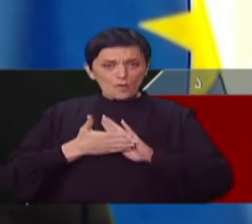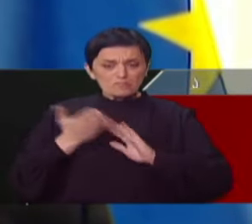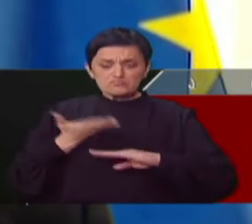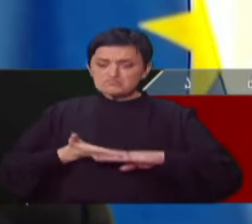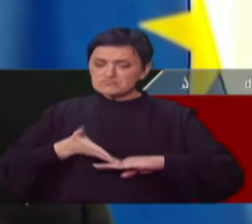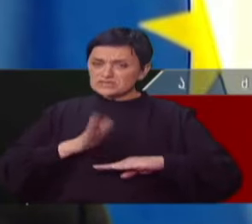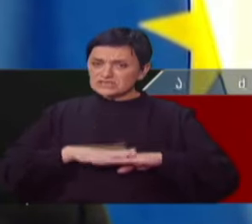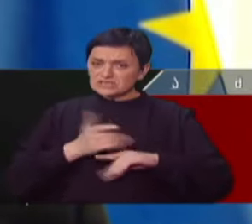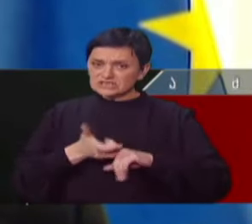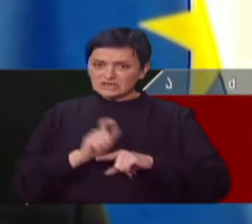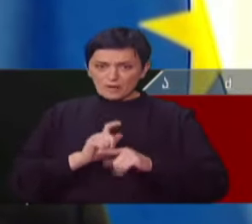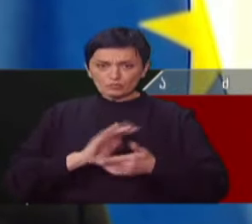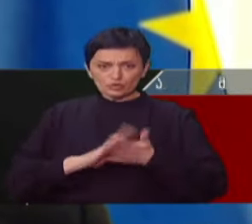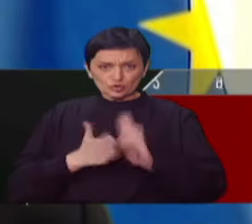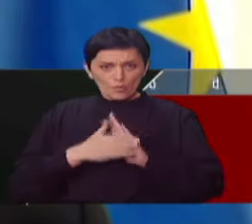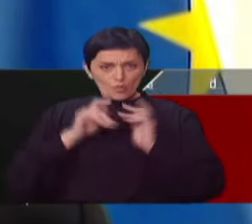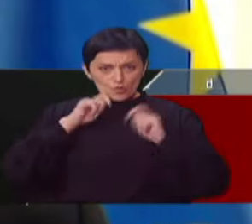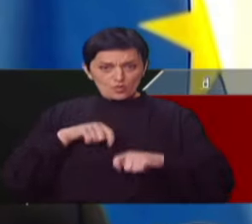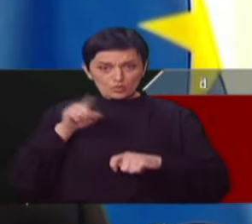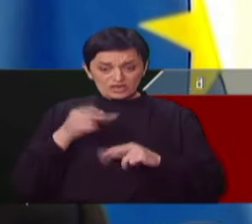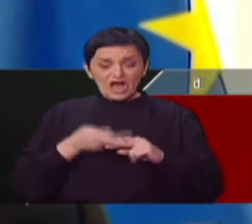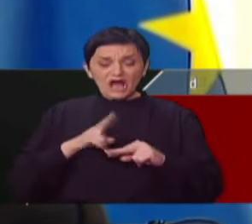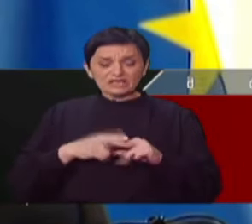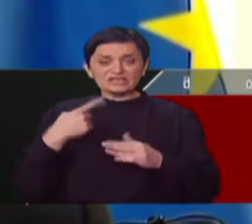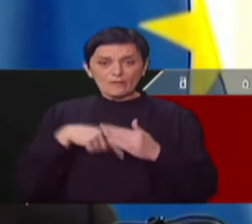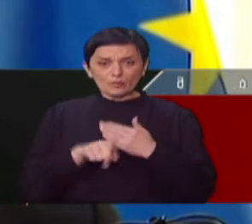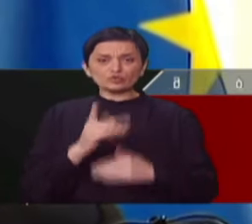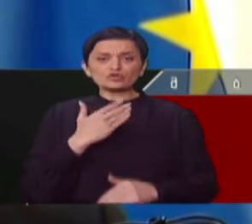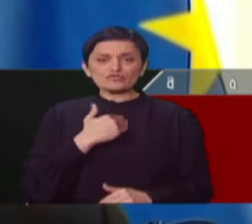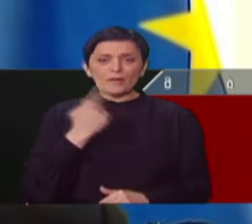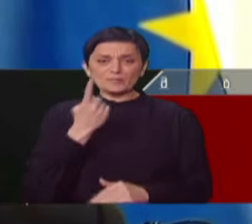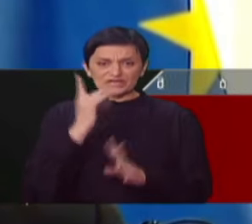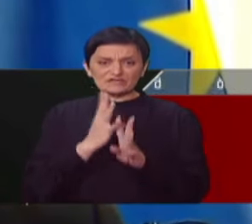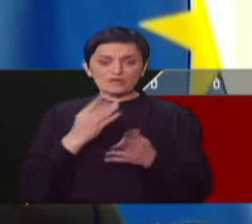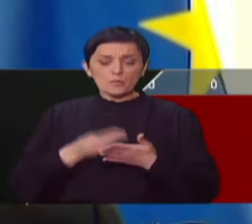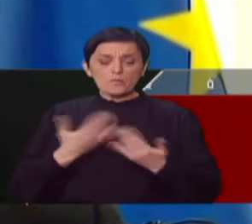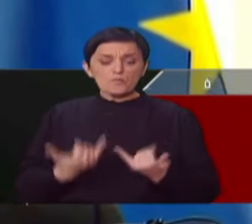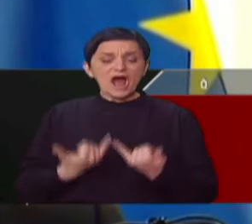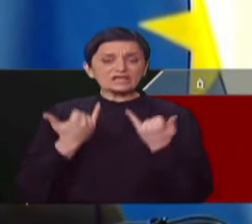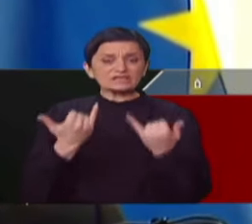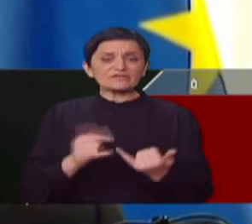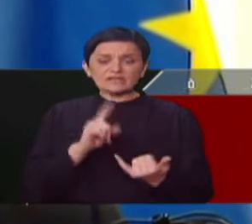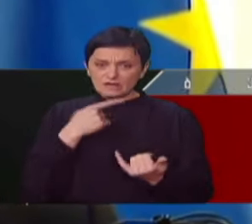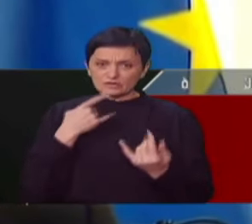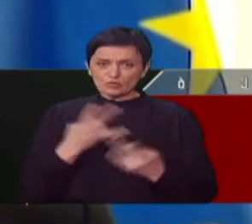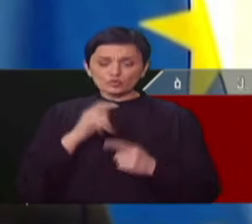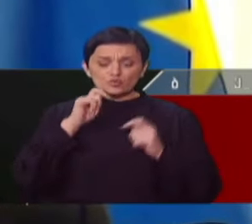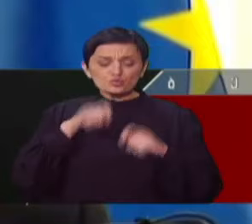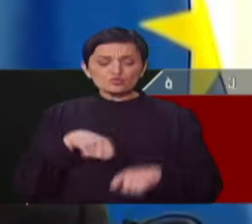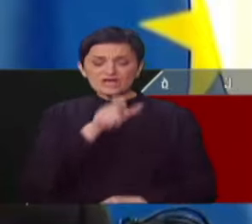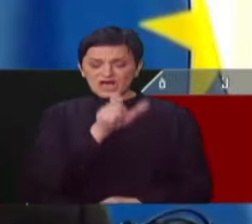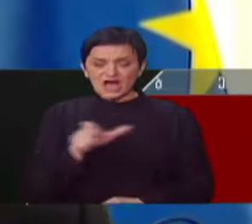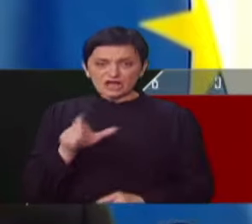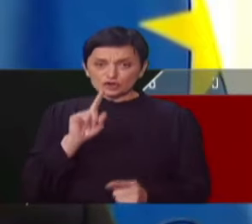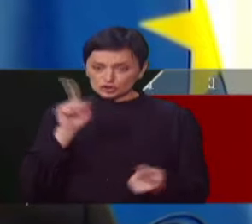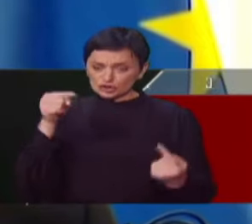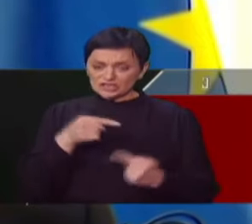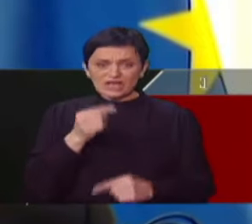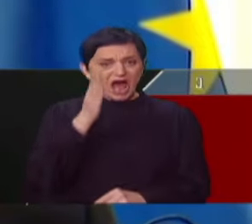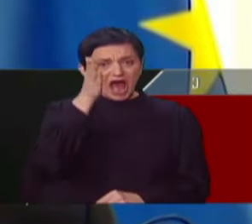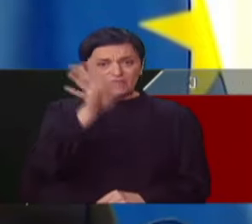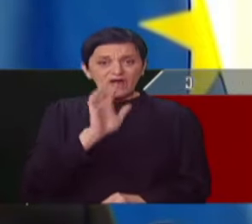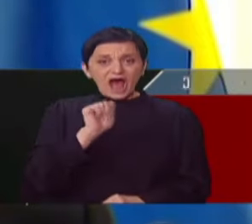ძიმე მდგომარეობა უკრაინაში. აქედან გამომდინარე, ჩვენ პირველ რიგში პატივცემთ, რა თქმა უნდა, უკრაინელ ხალხსა შესაბამისად არ